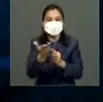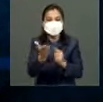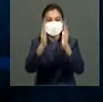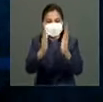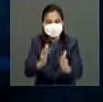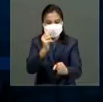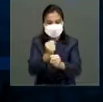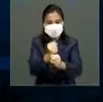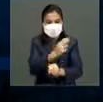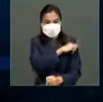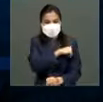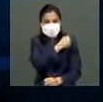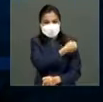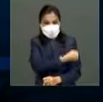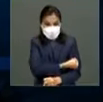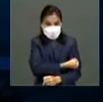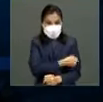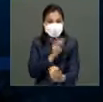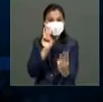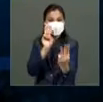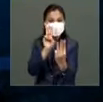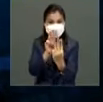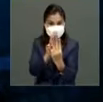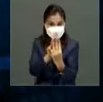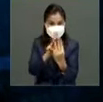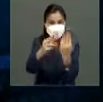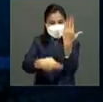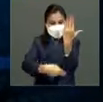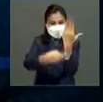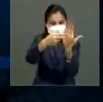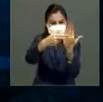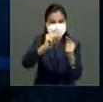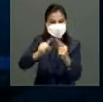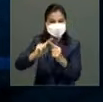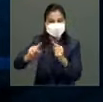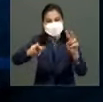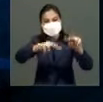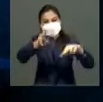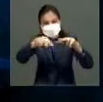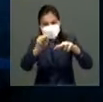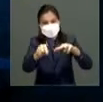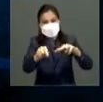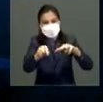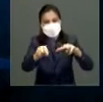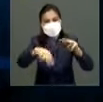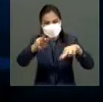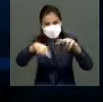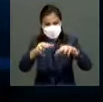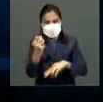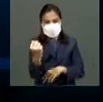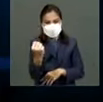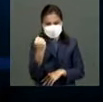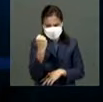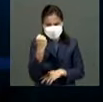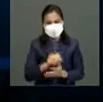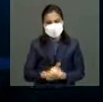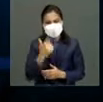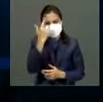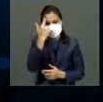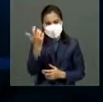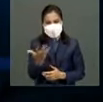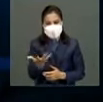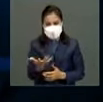รทางการแพทย์โรงพยาบาลที่เป็นคู่สัญญากับทางโรงแรมทั้งหลายเนี่ยนะครับดูแลคนเหล่านี้อย่างดีเลยนะครับเพราะว่าพวกเขา